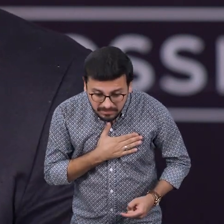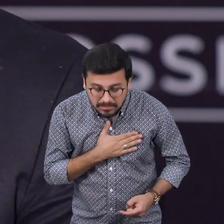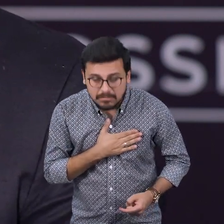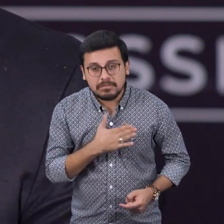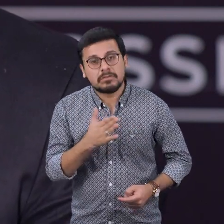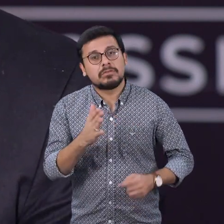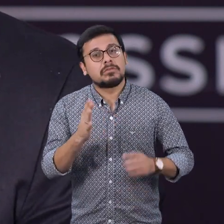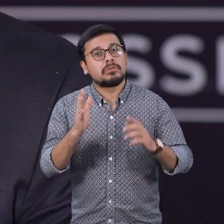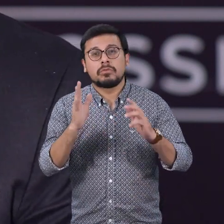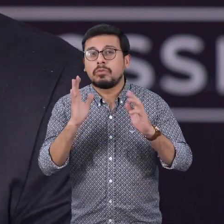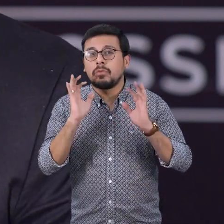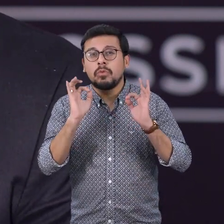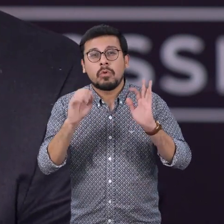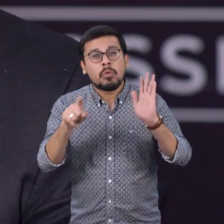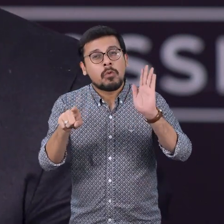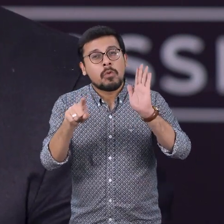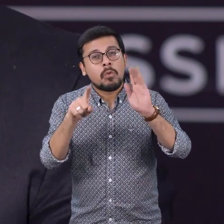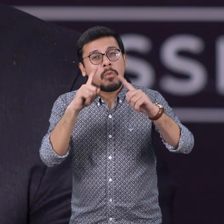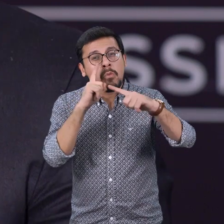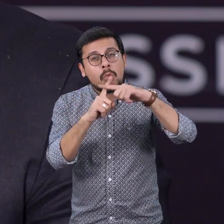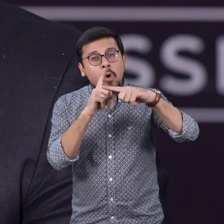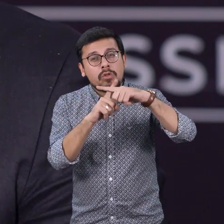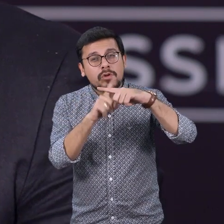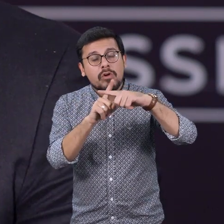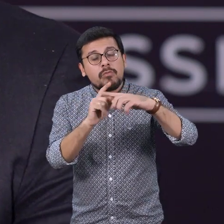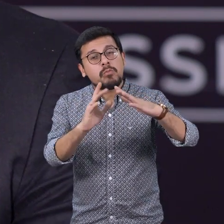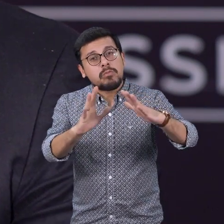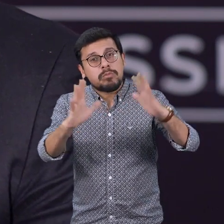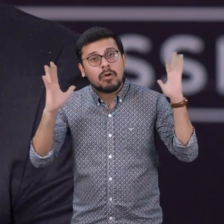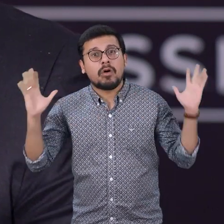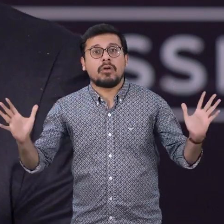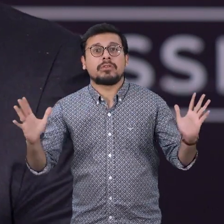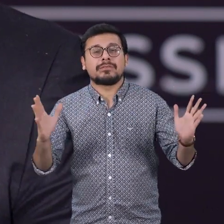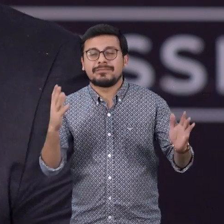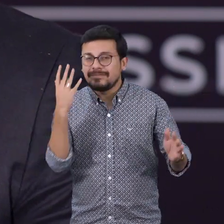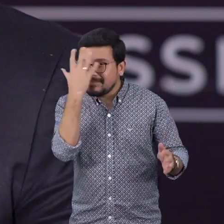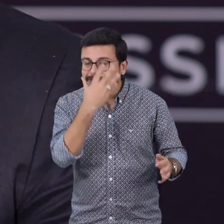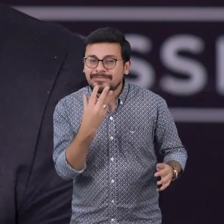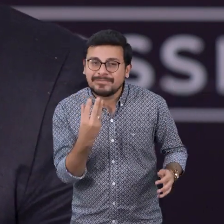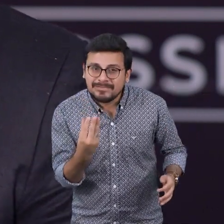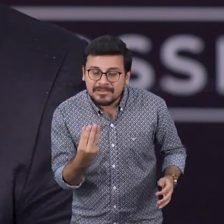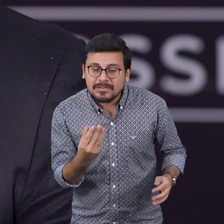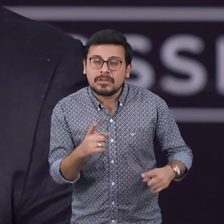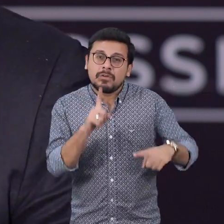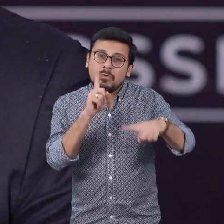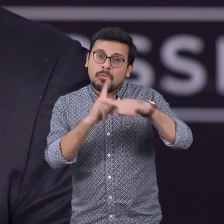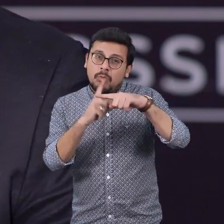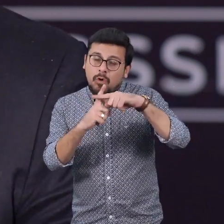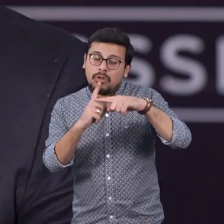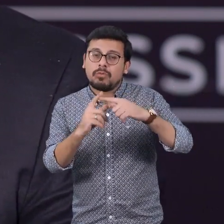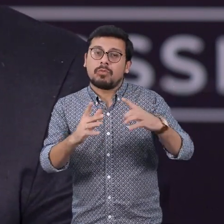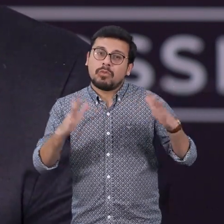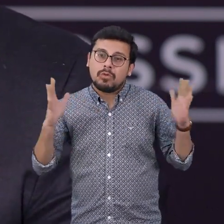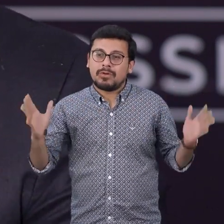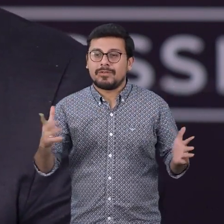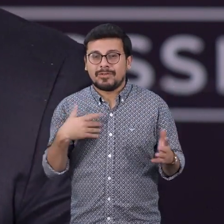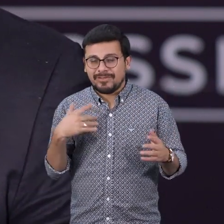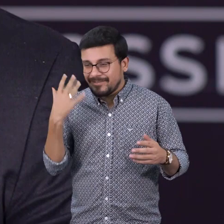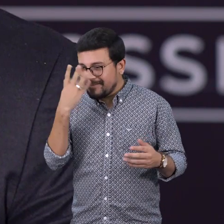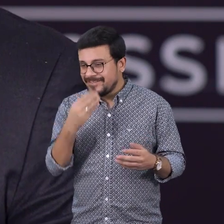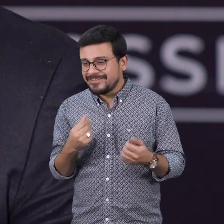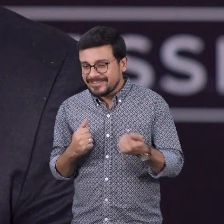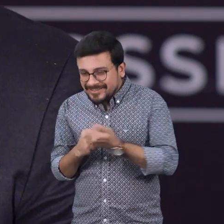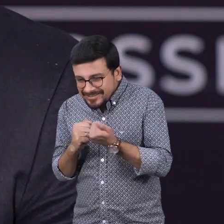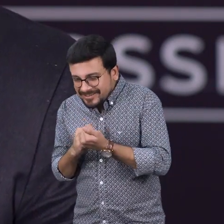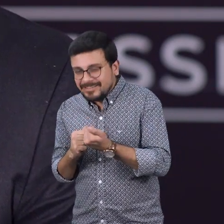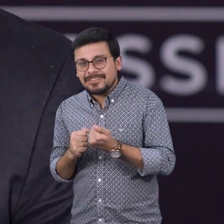موٹیویٹ کرتے ہیں, ان کے پاس جا کے اپنا وقت گزارتے ہیں. ہم اسپریڈنگ اسمائلز میں بھی ناٹ اونلی کینسر سروائیورس بٹ اے لاٹ آف